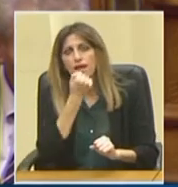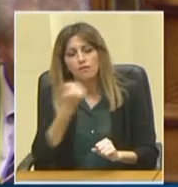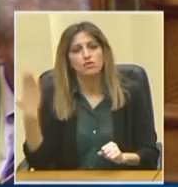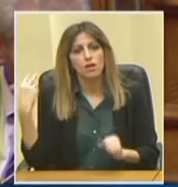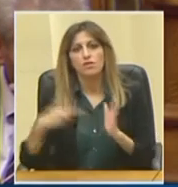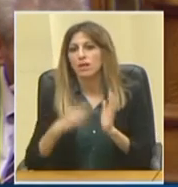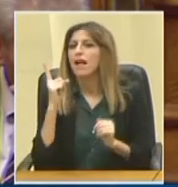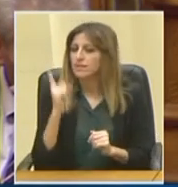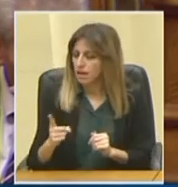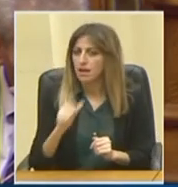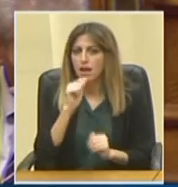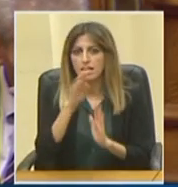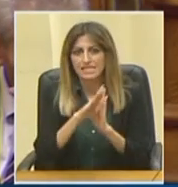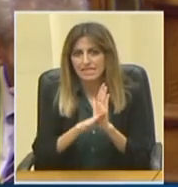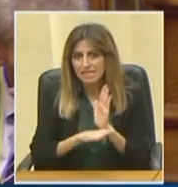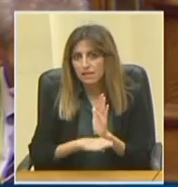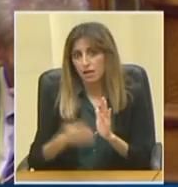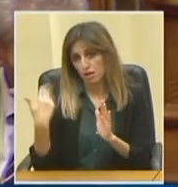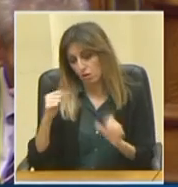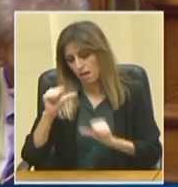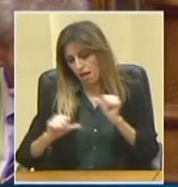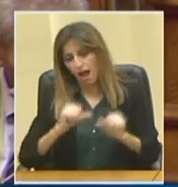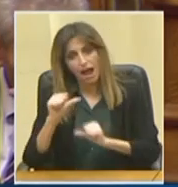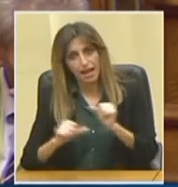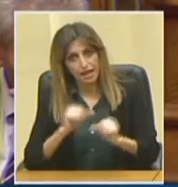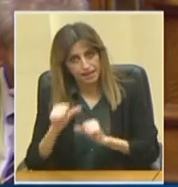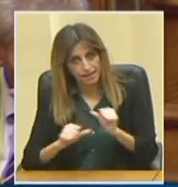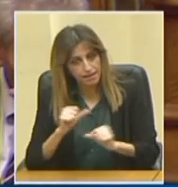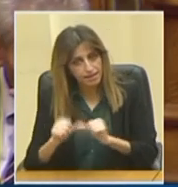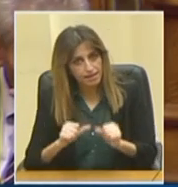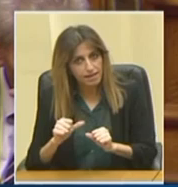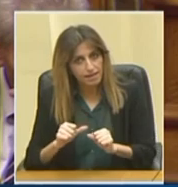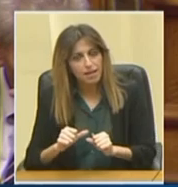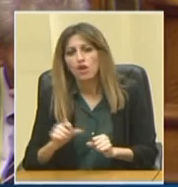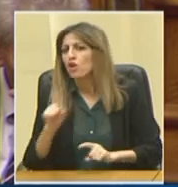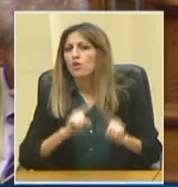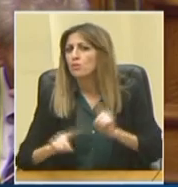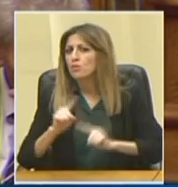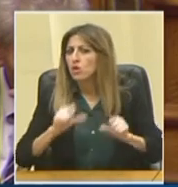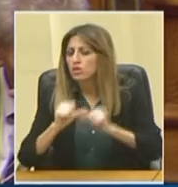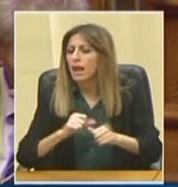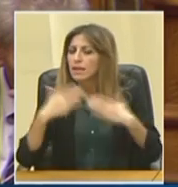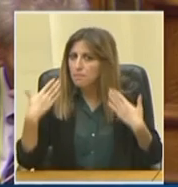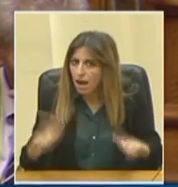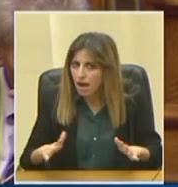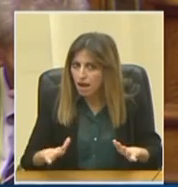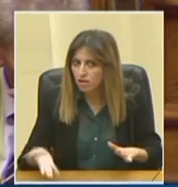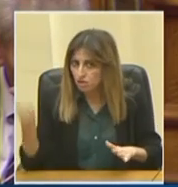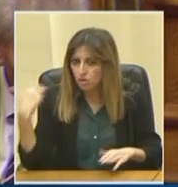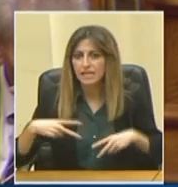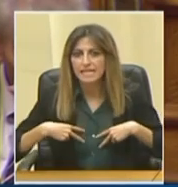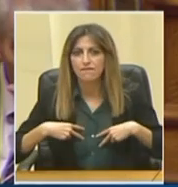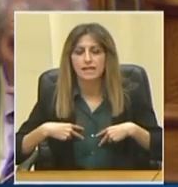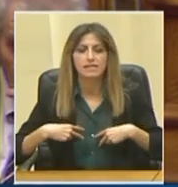διάρκεια της συνταγματικής αναθεώρησης η οποία έγινε από την κυβέρνηση Πασόκ. Του κ.